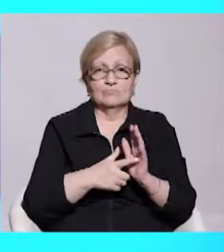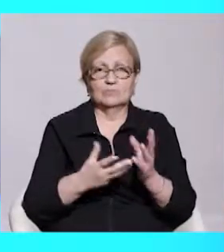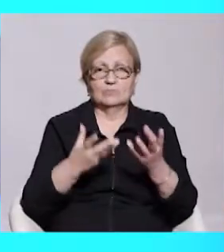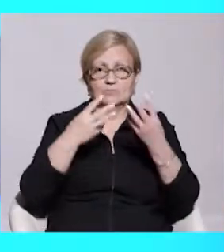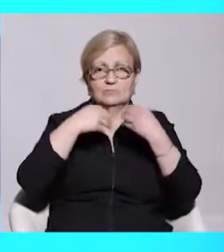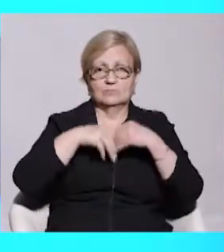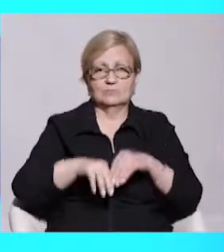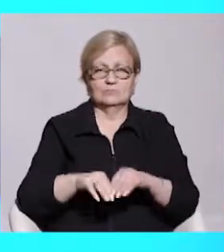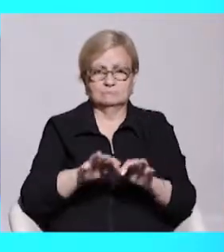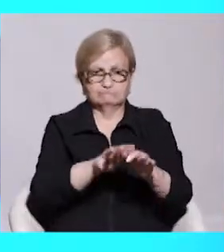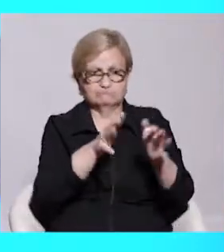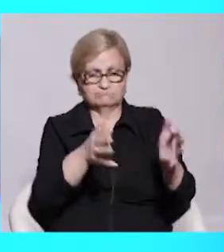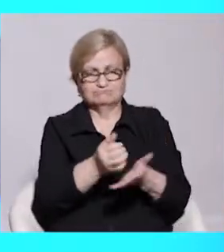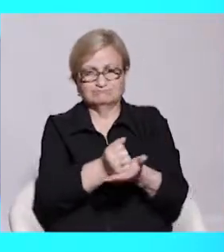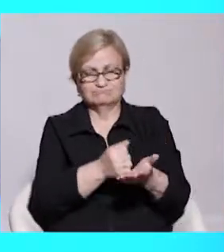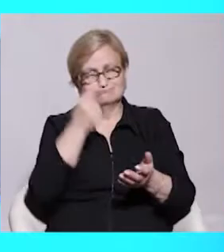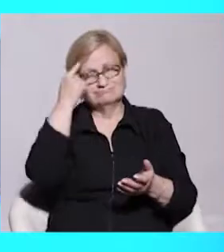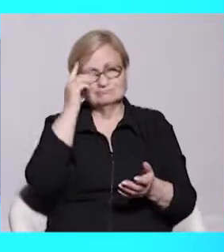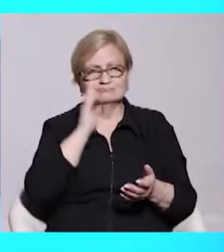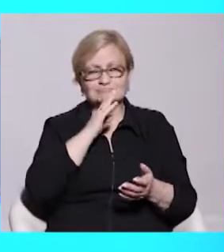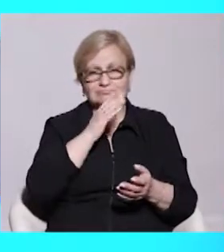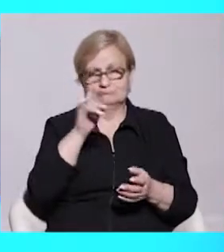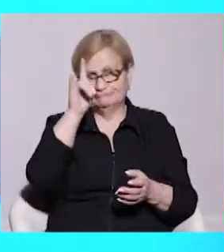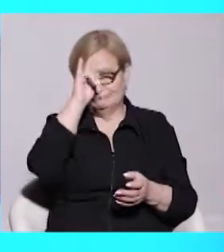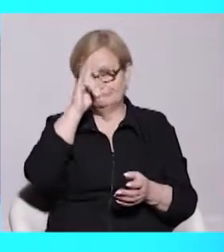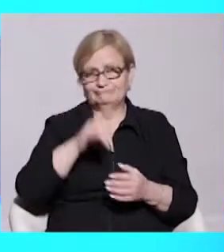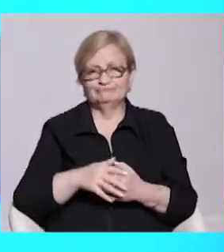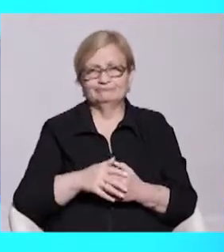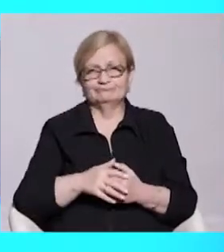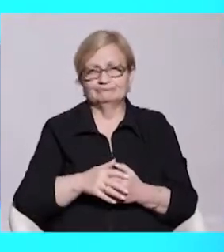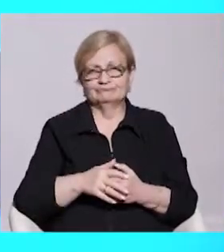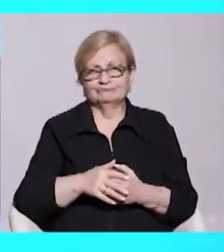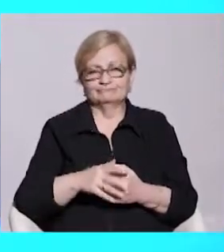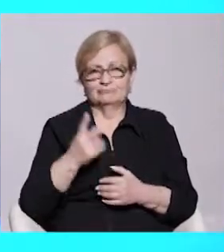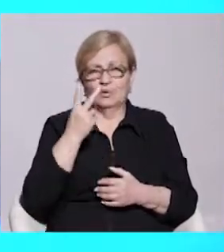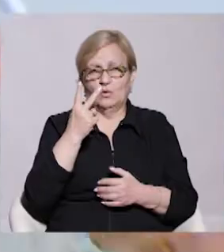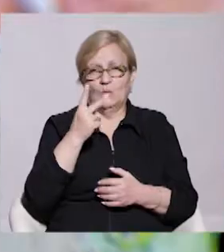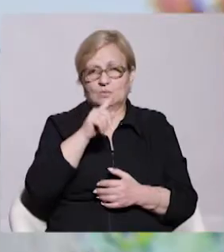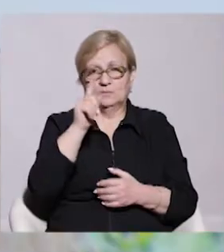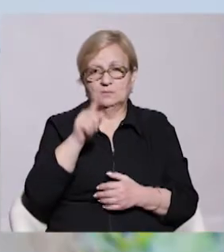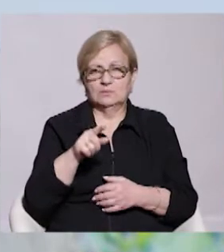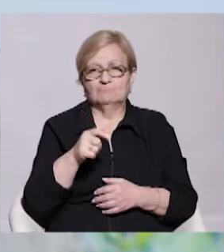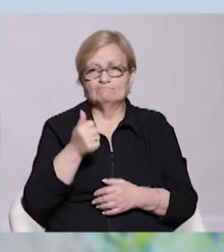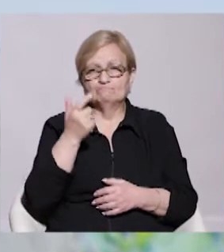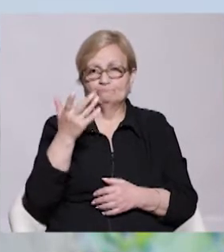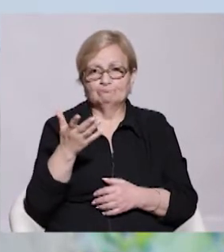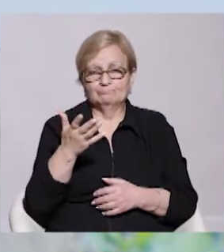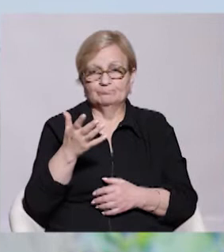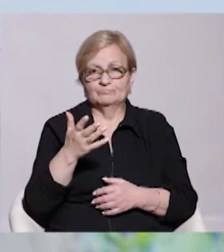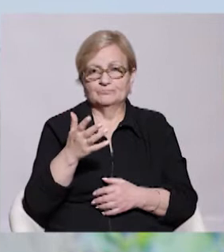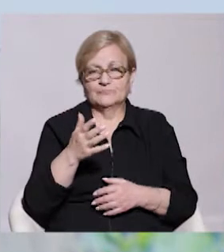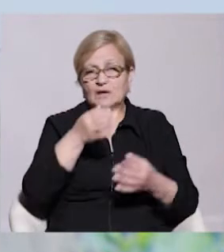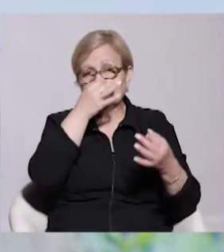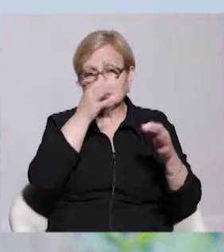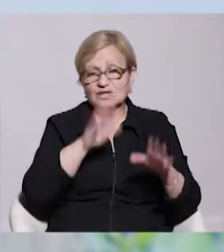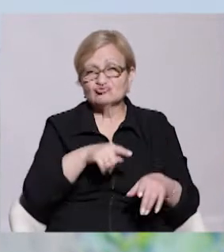შეუჭამა ამ მოგროვილი ბამბუკიდან. გვაქვს ორი კითხვა, ორი პრობლემა. ერთი, რამდენი კილოგრამი ბამბუკი